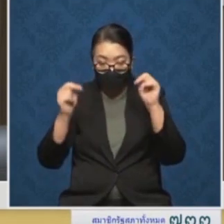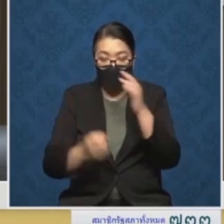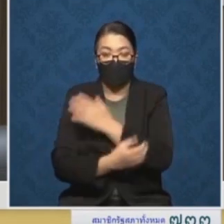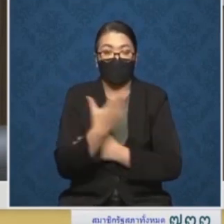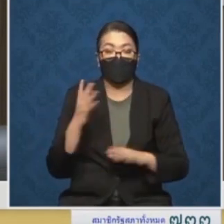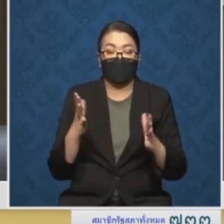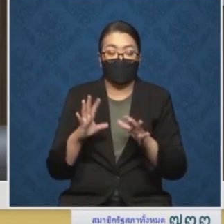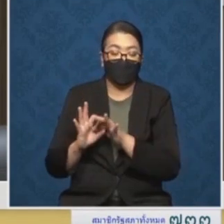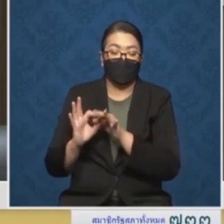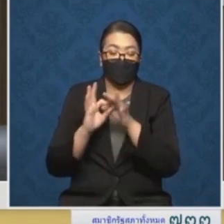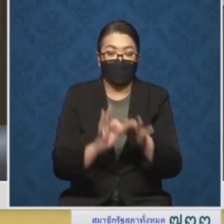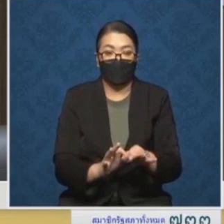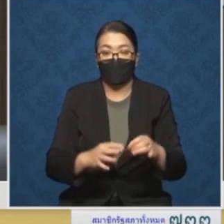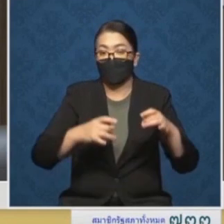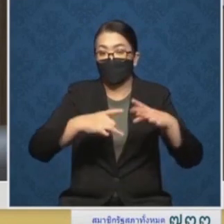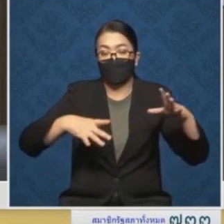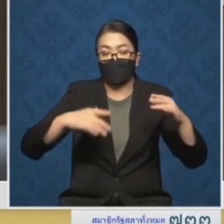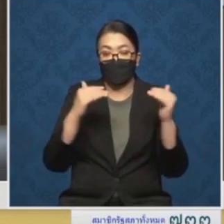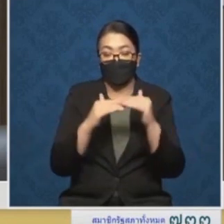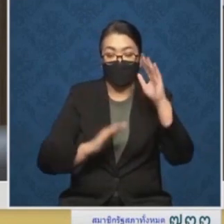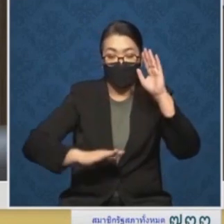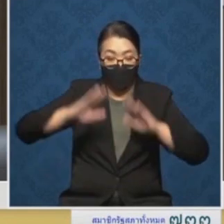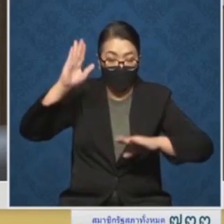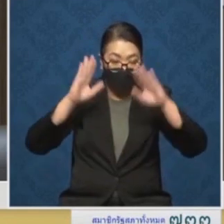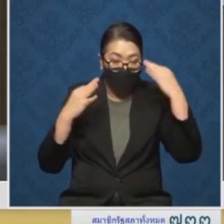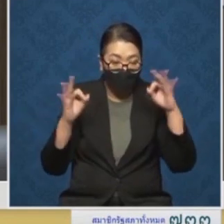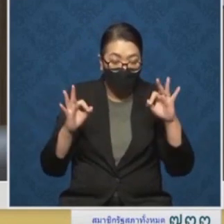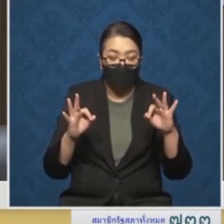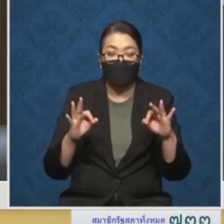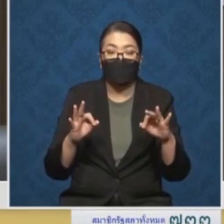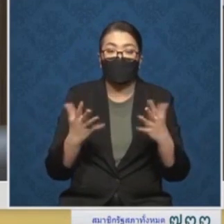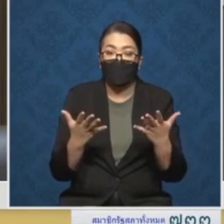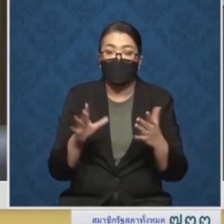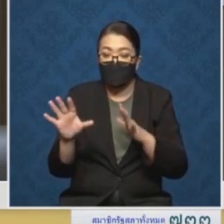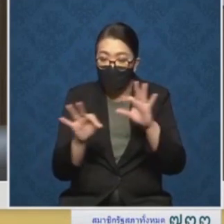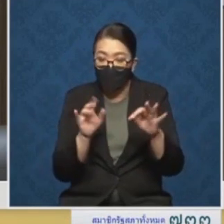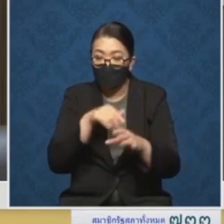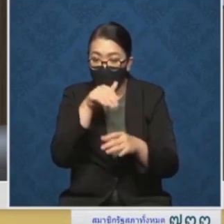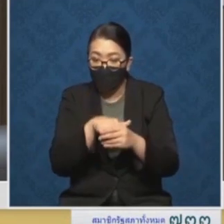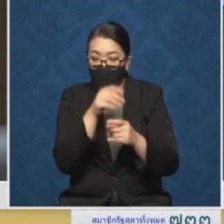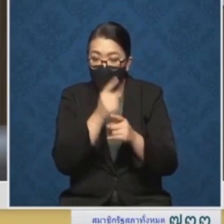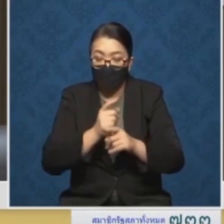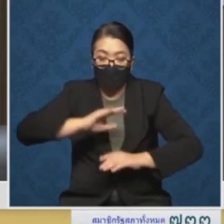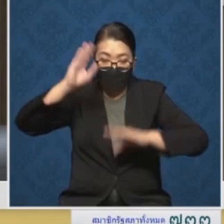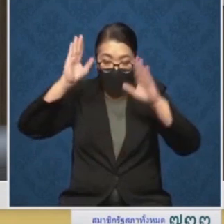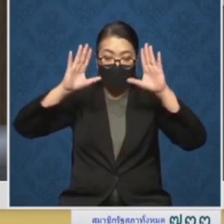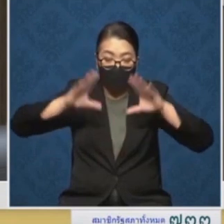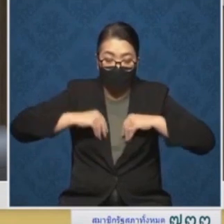ไม่สอดคล้องกับหลักการประชาธิปไตยตามที่เคยบัญญัติไว้ในรัฐธรรมนูญแห่งราชอาณาจักรไทยฉบับก่อน